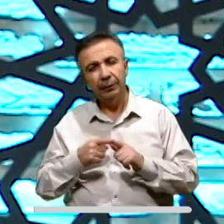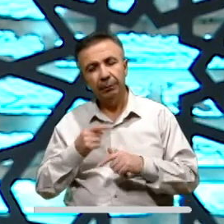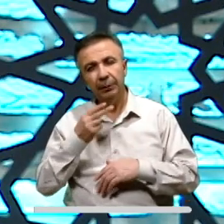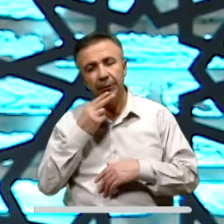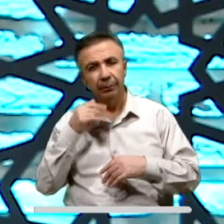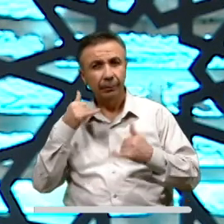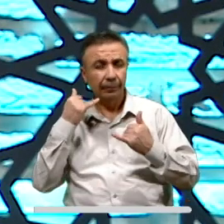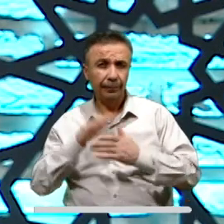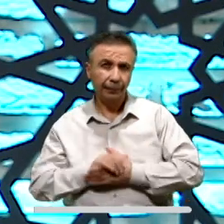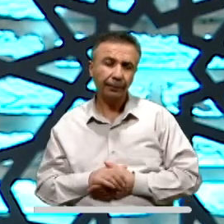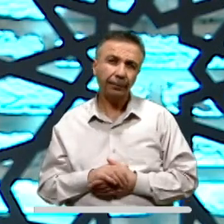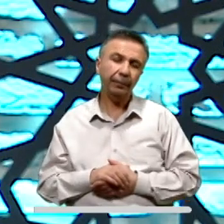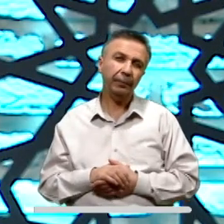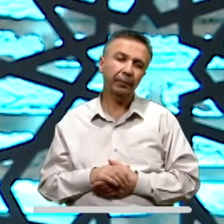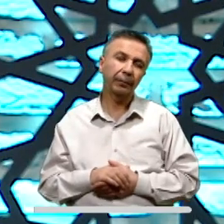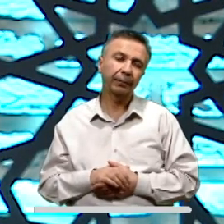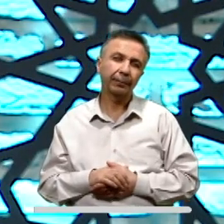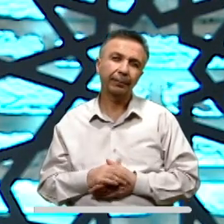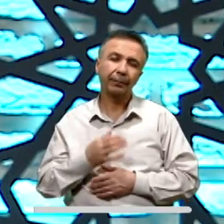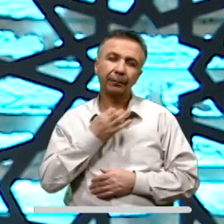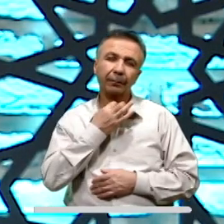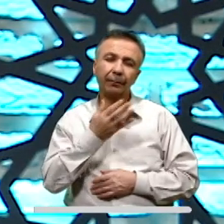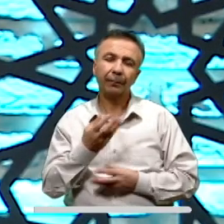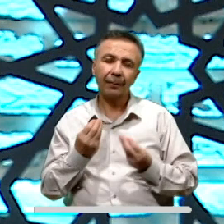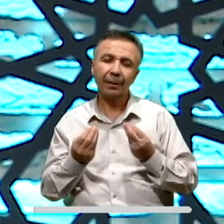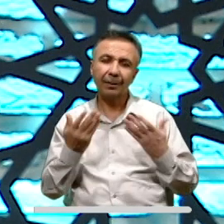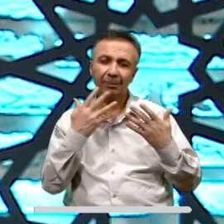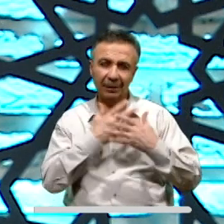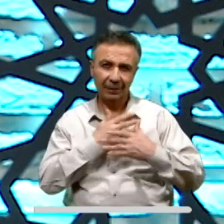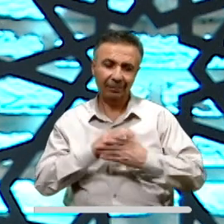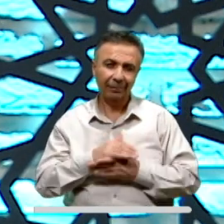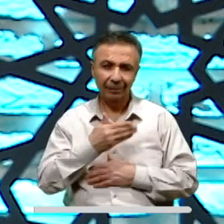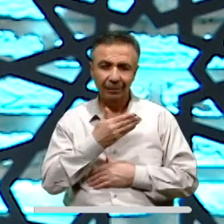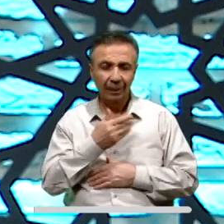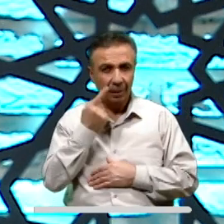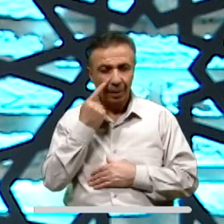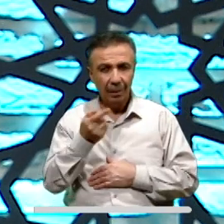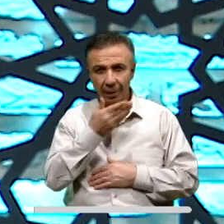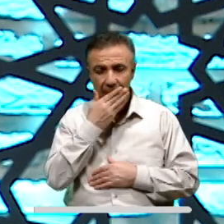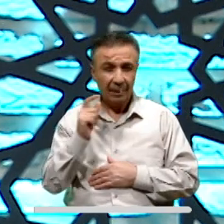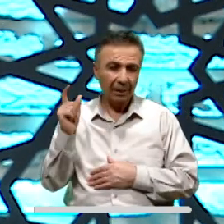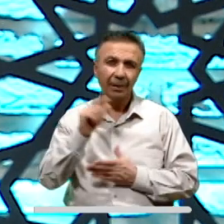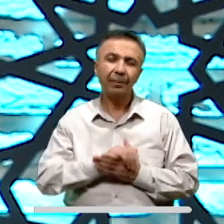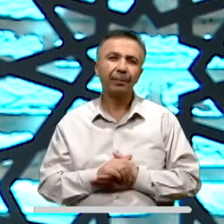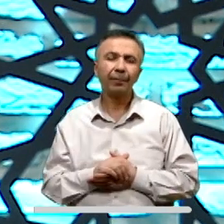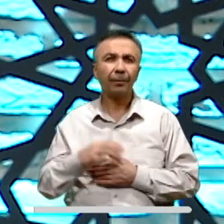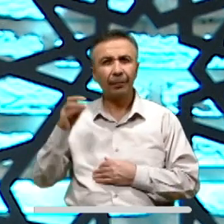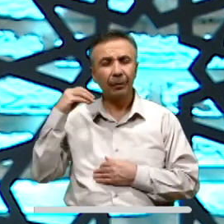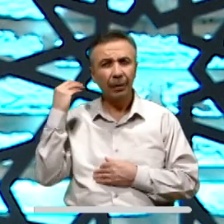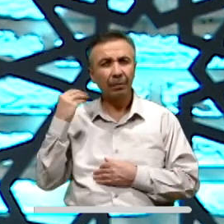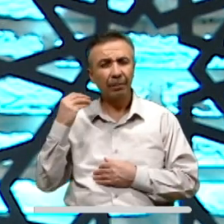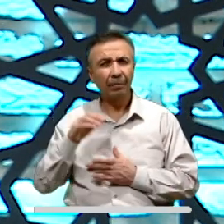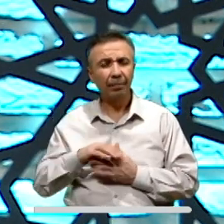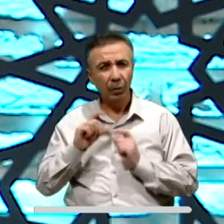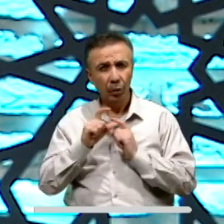attığımızda. Hoş geldiniz. Teşekkür ederim. İyi akşamlar. Sağ olun. Hayırlı Ramazanlar. Allah razı olsun Fatma Hanım. Hayırlı hocam akşamlar. Ben hayırlı şey